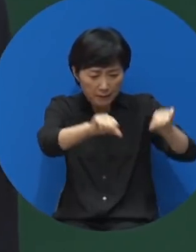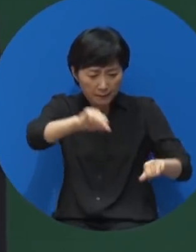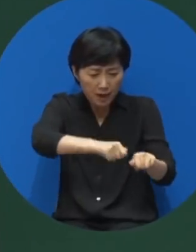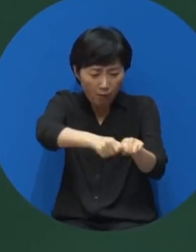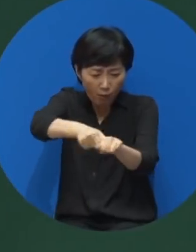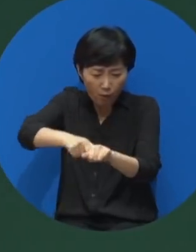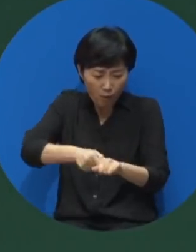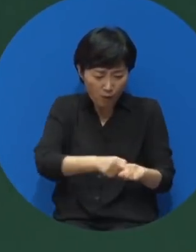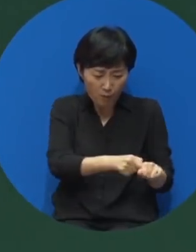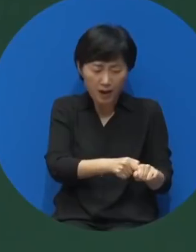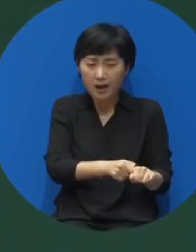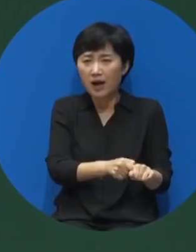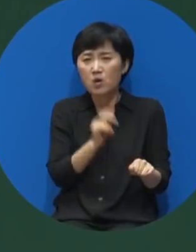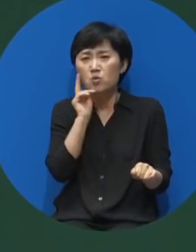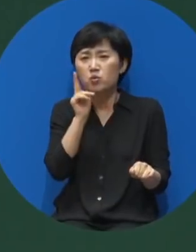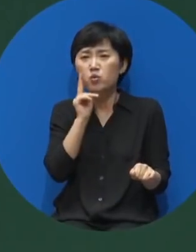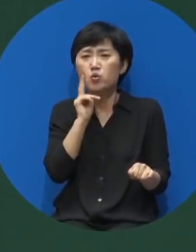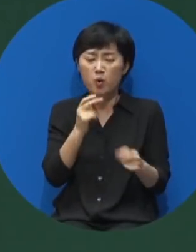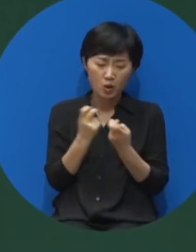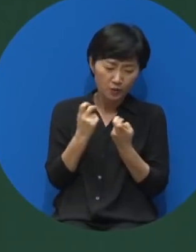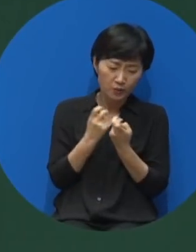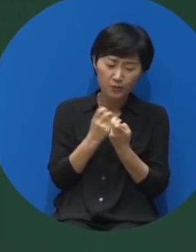겁니다.